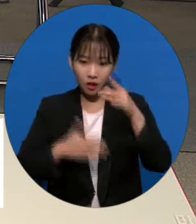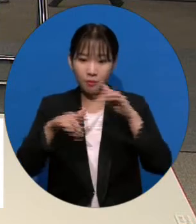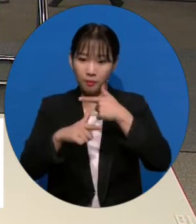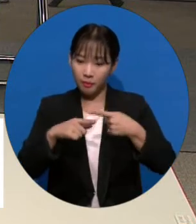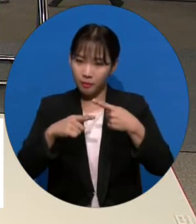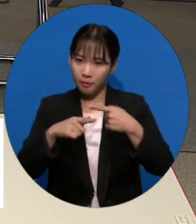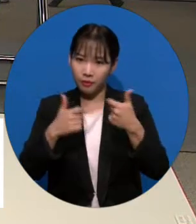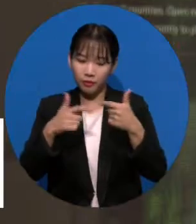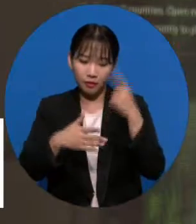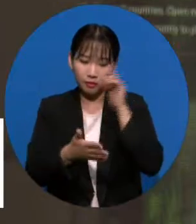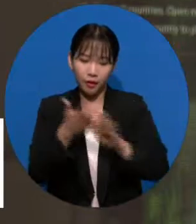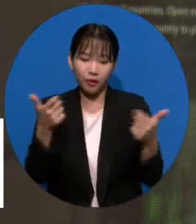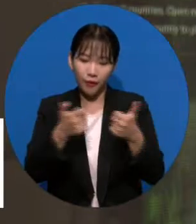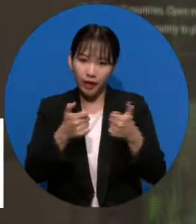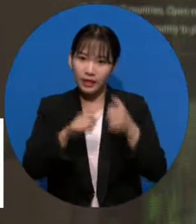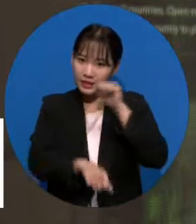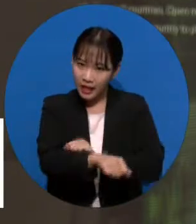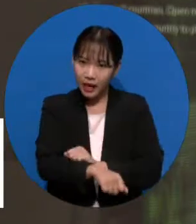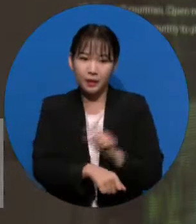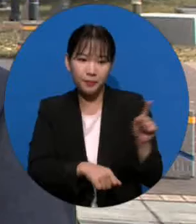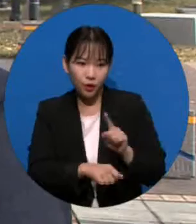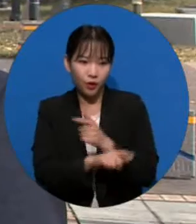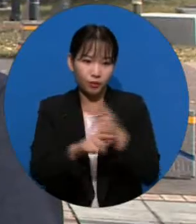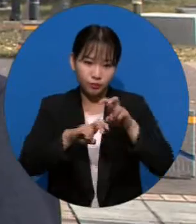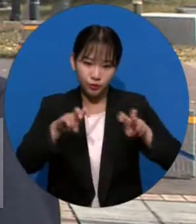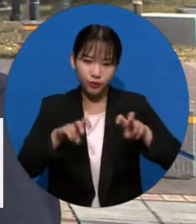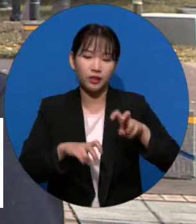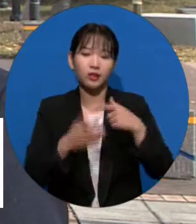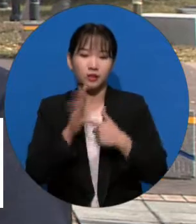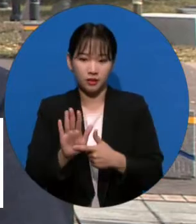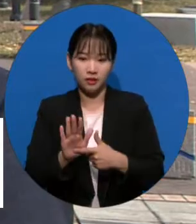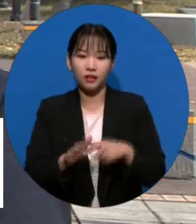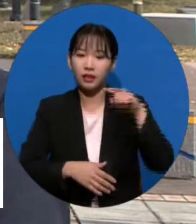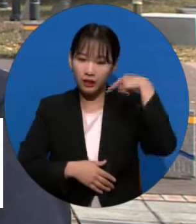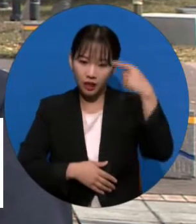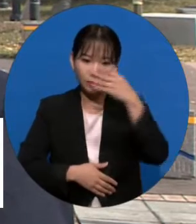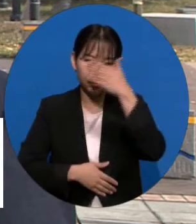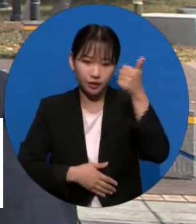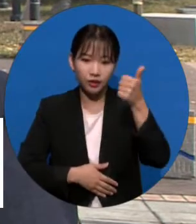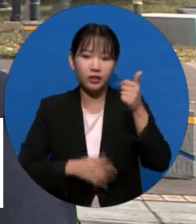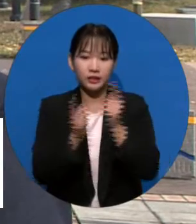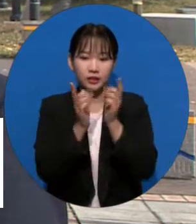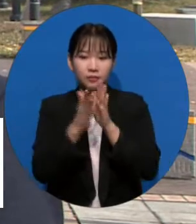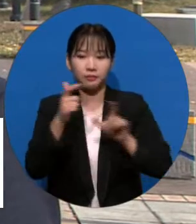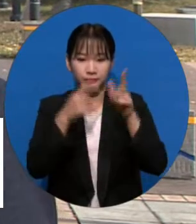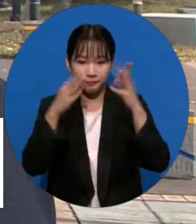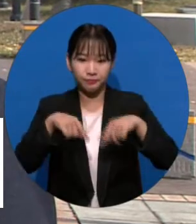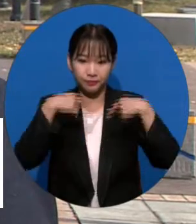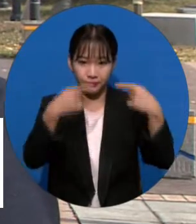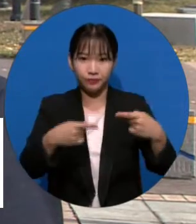평화회의의 성과와 과제를 분석해 나가겠다고 밝혔습니다. 다음번에는 청년들이 직접적으로 더